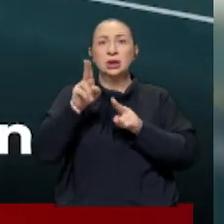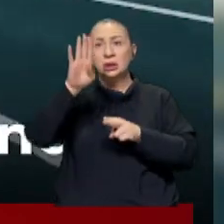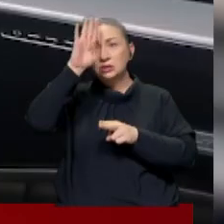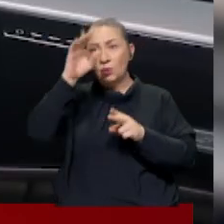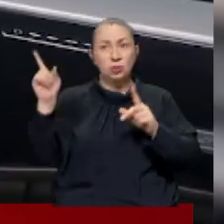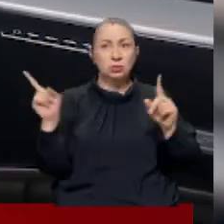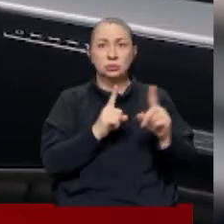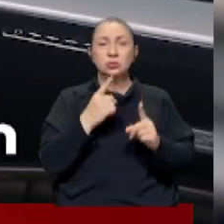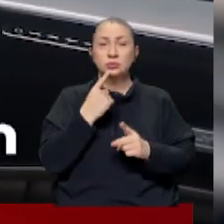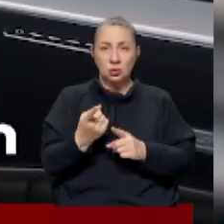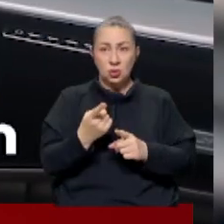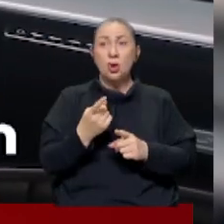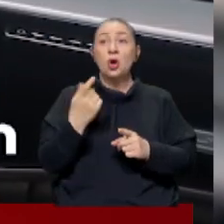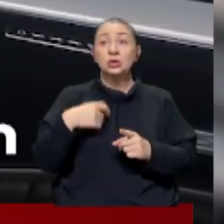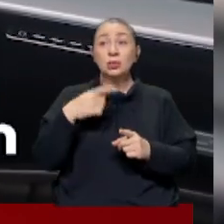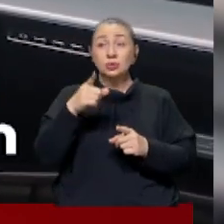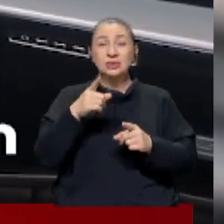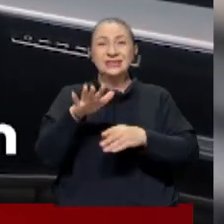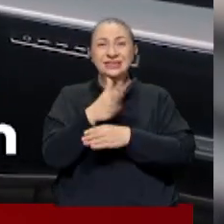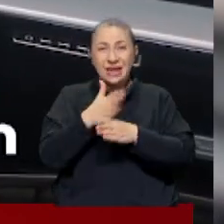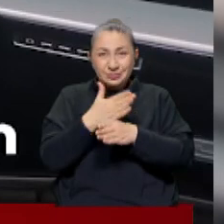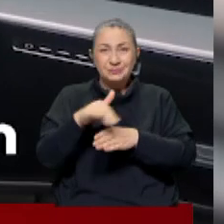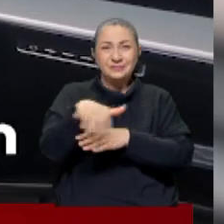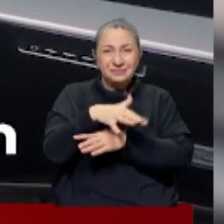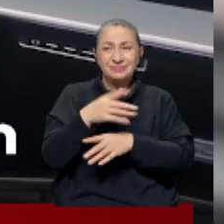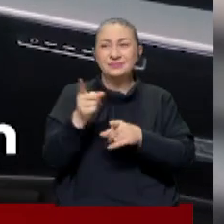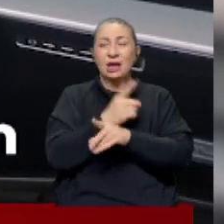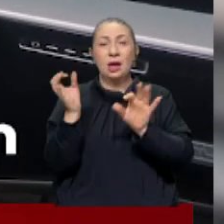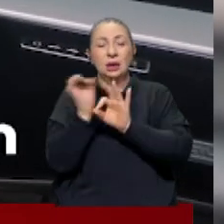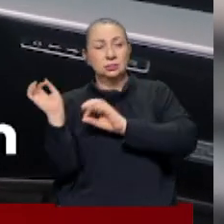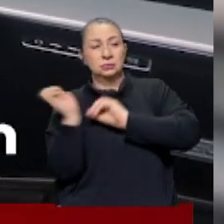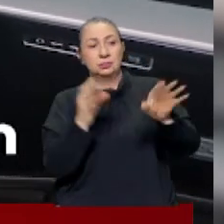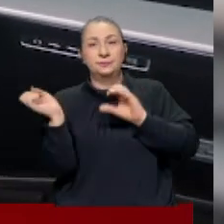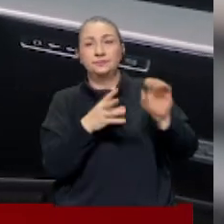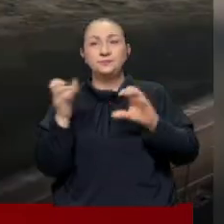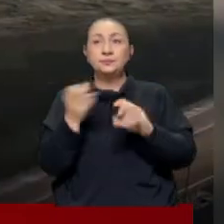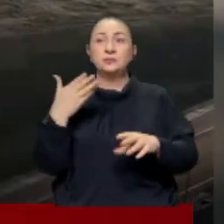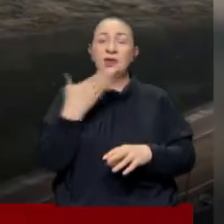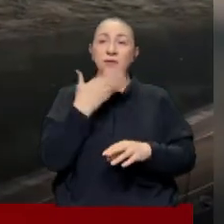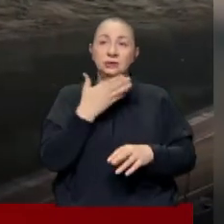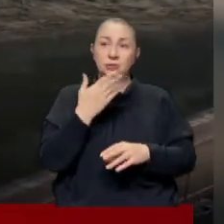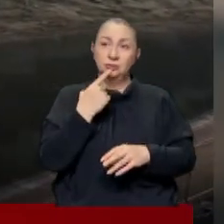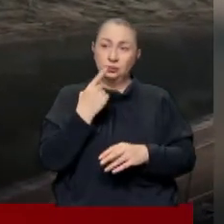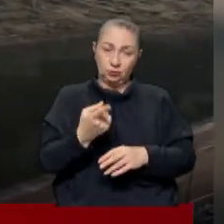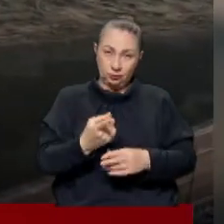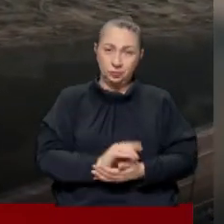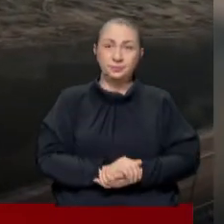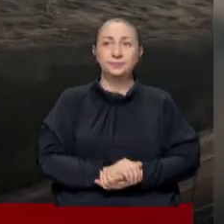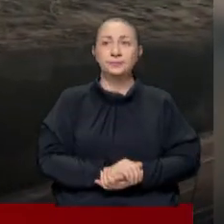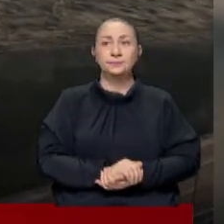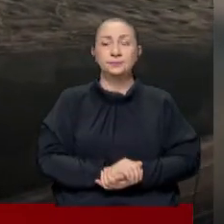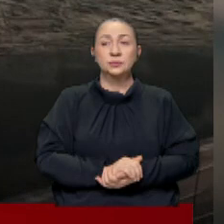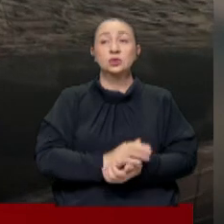arasında diyorlar. Özellikle bu sebzelerin erken lojistiğinin gideceği varacağı yere